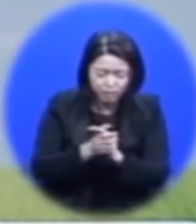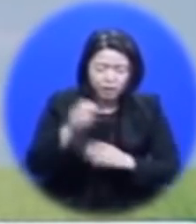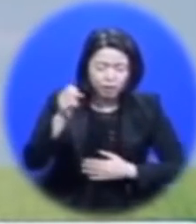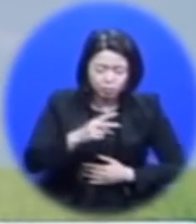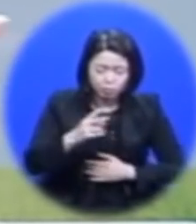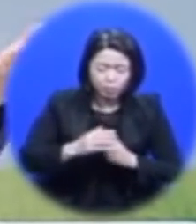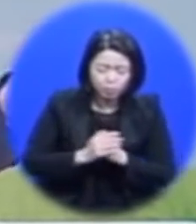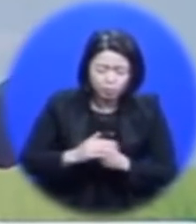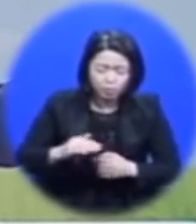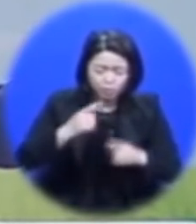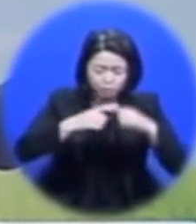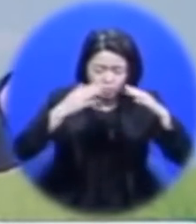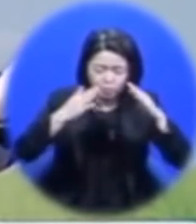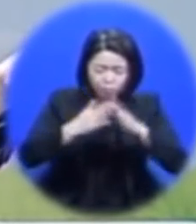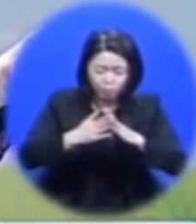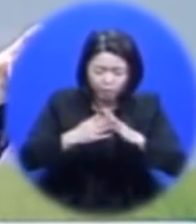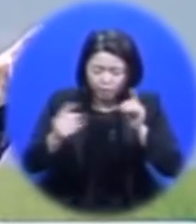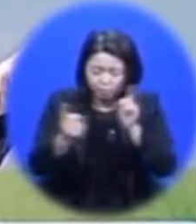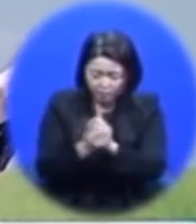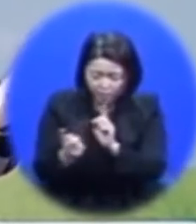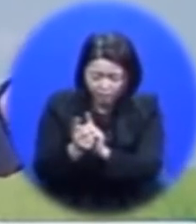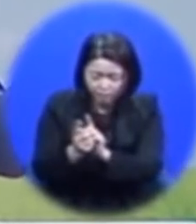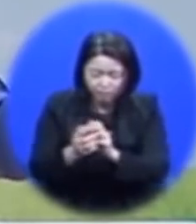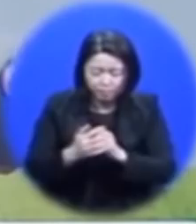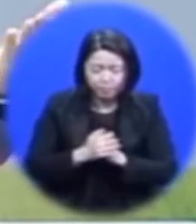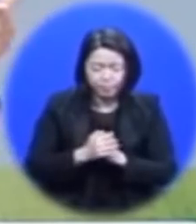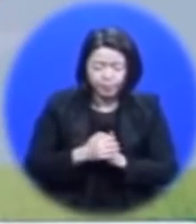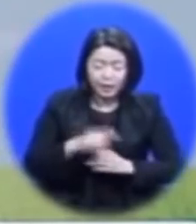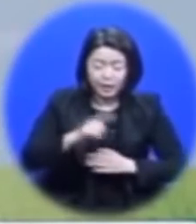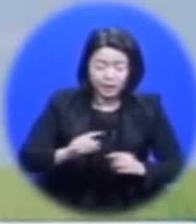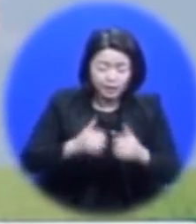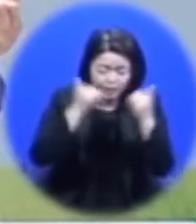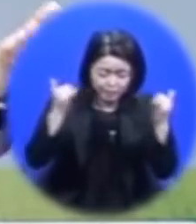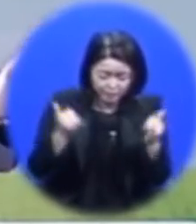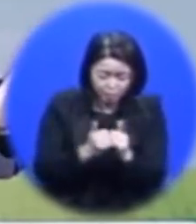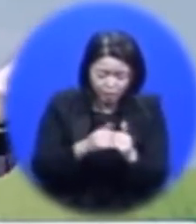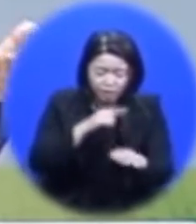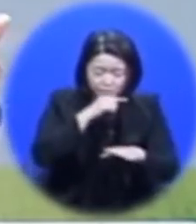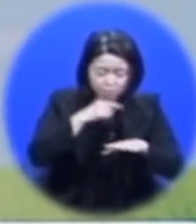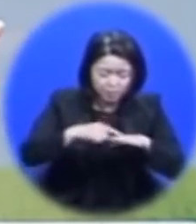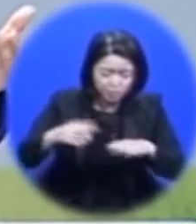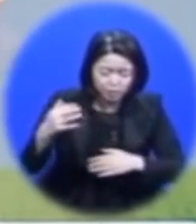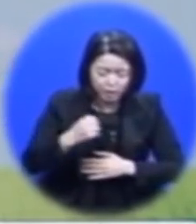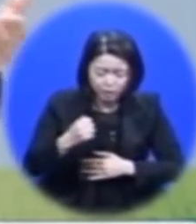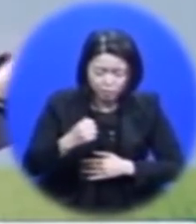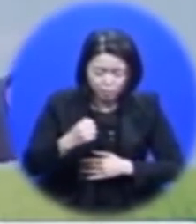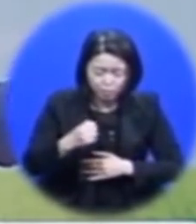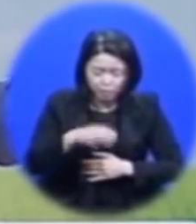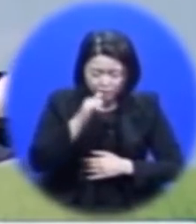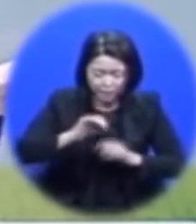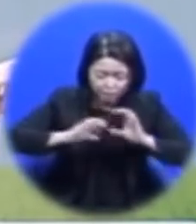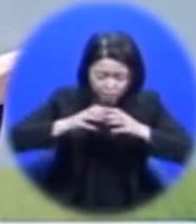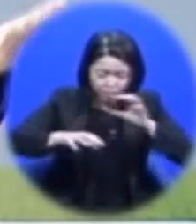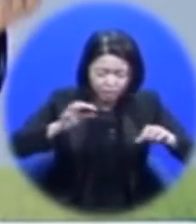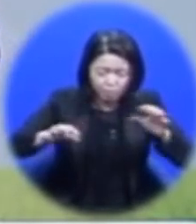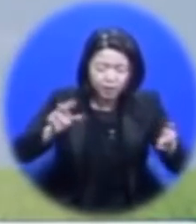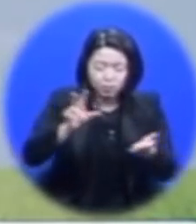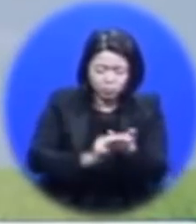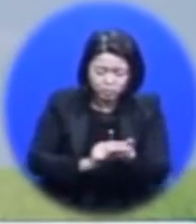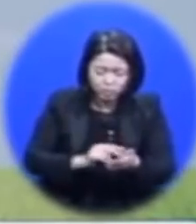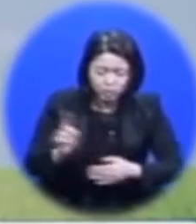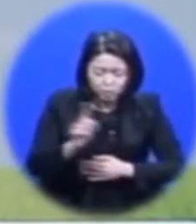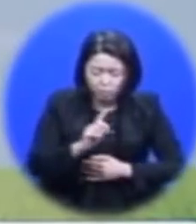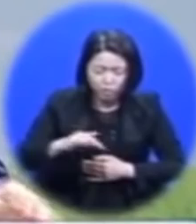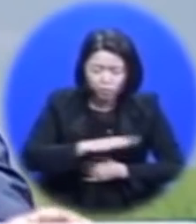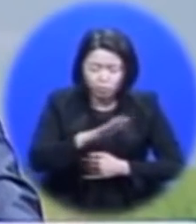우리가 교회에서 부딪혀 있는 문제, 이 사회와 이 민족이 가지고 있는 문제, 열방의 문제들을 도대체 우리가 무슨